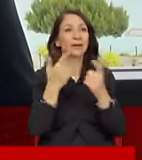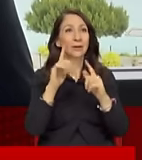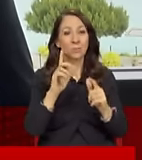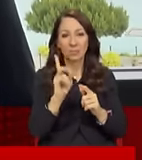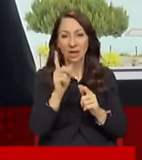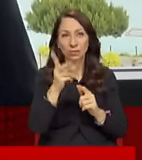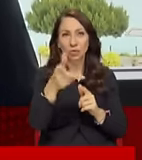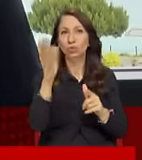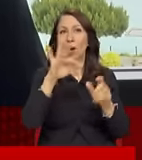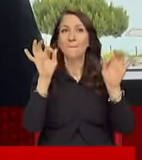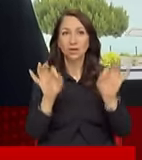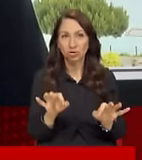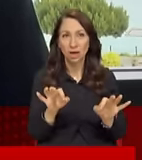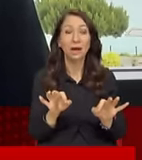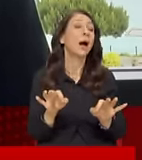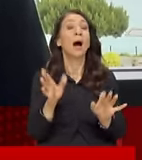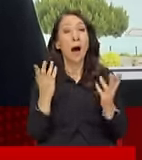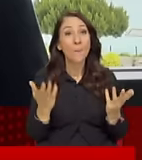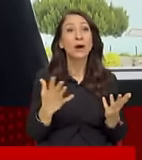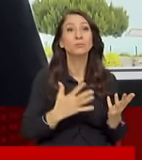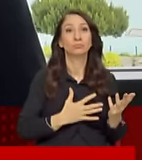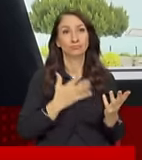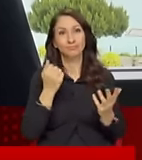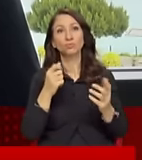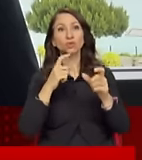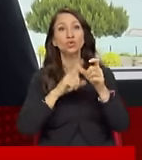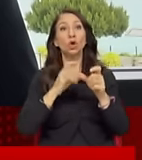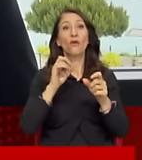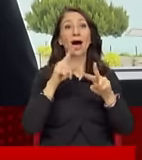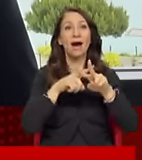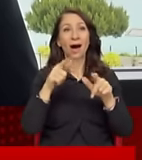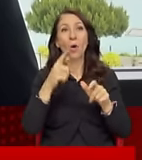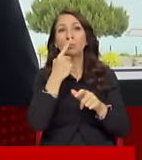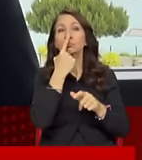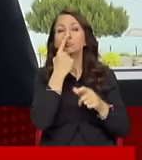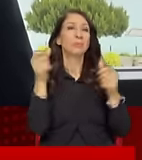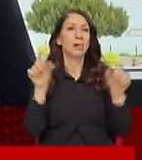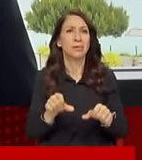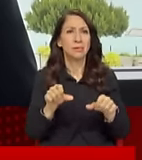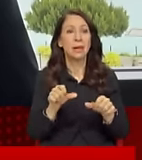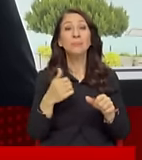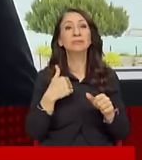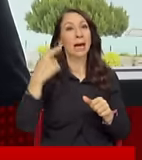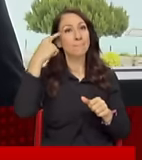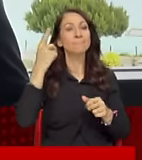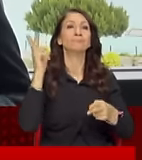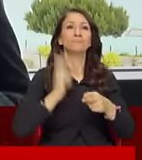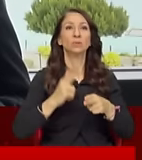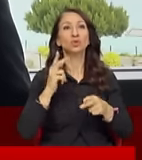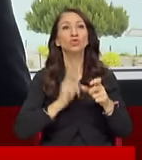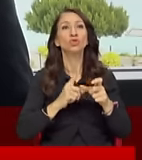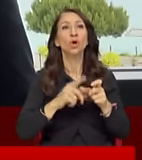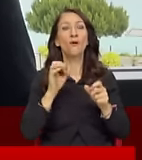gün sonra o da başlayacak. Ama maalesef Çukurova'da artık o kokuyu alamıyoruz. Biz de bir an önce